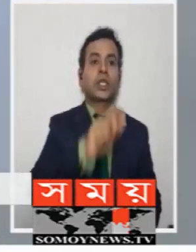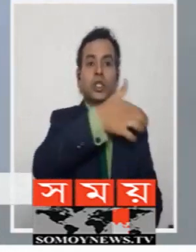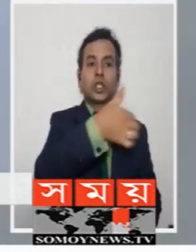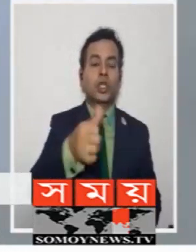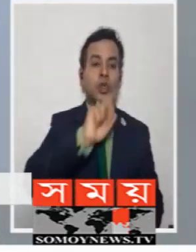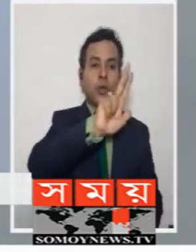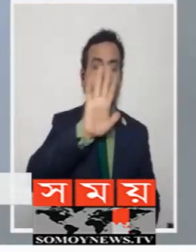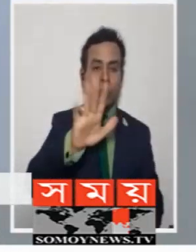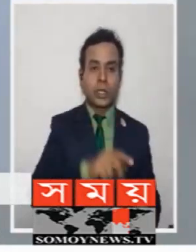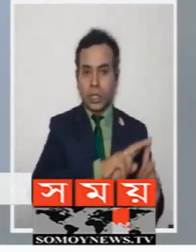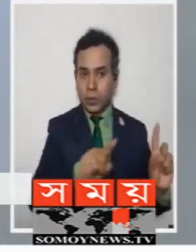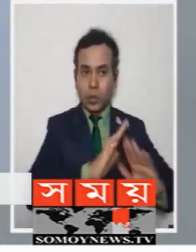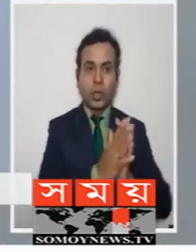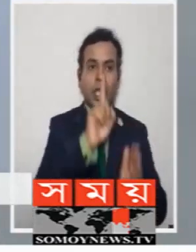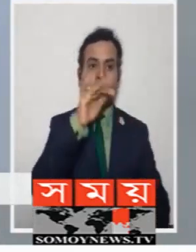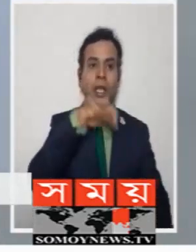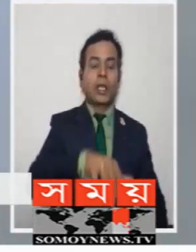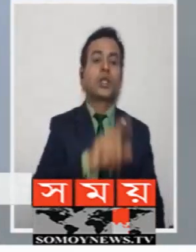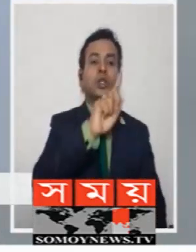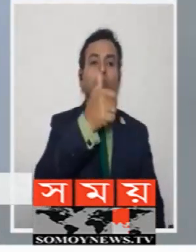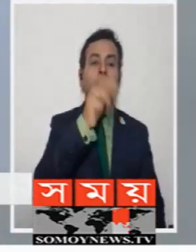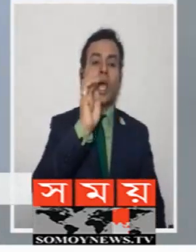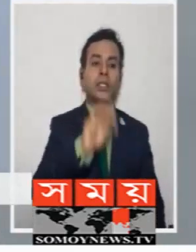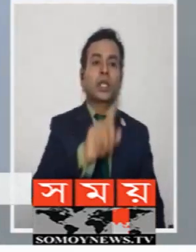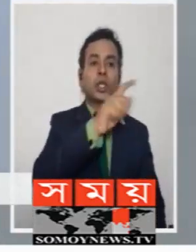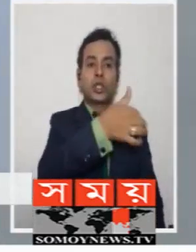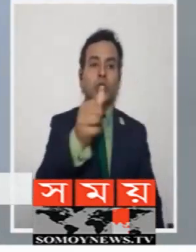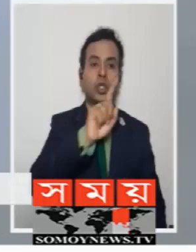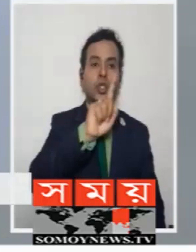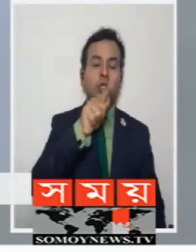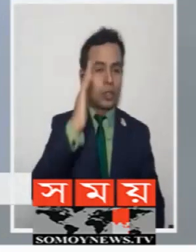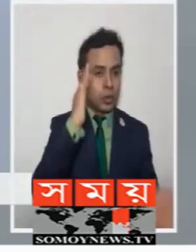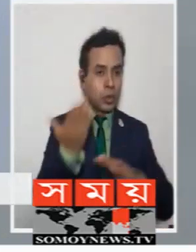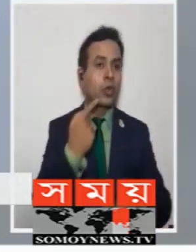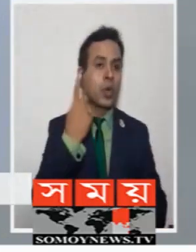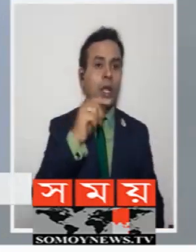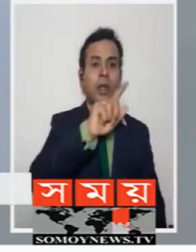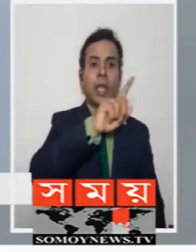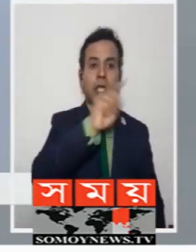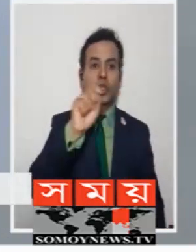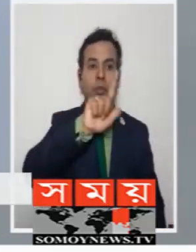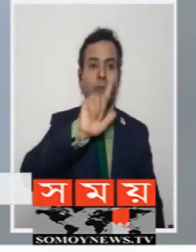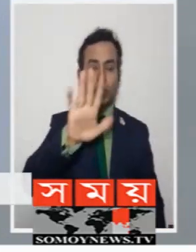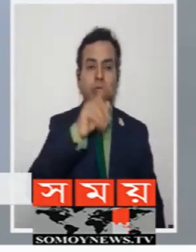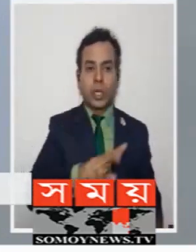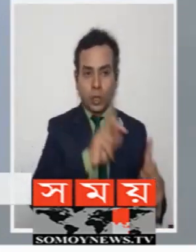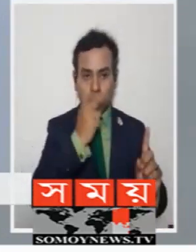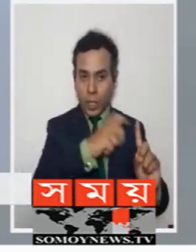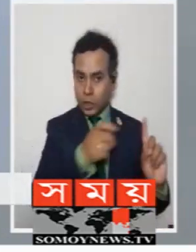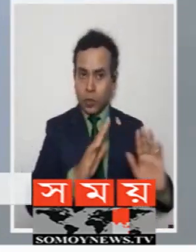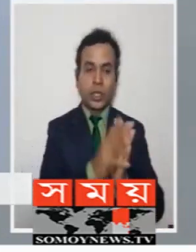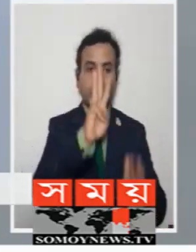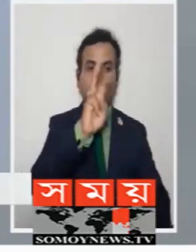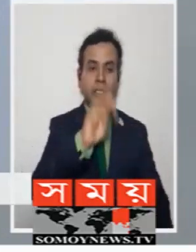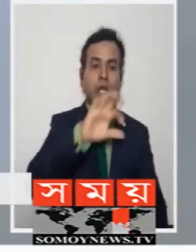1,16,617 জন। মৃত্যুবরণ করেছেন 175 জন 24 ঘন্টায়, এবং এ পর্যন্ত 3,921 জন। বিশ্ব পরিস্থিতির দিকে